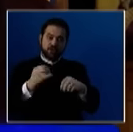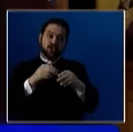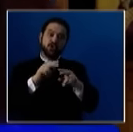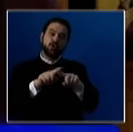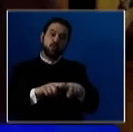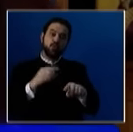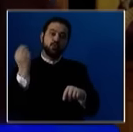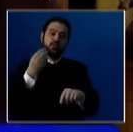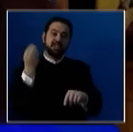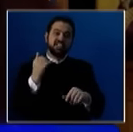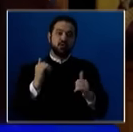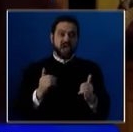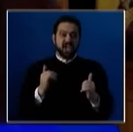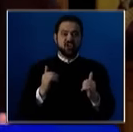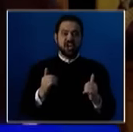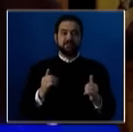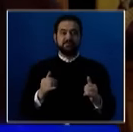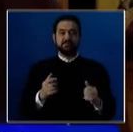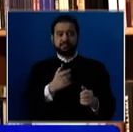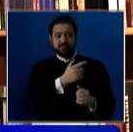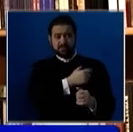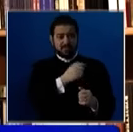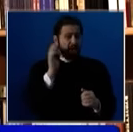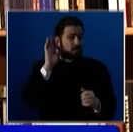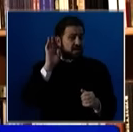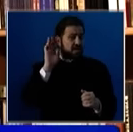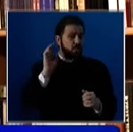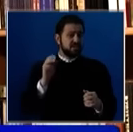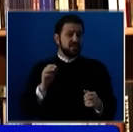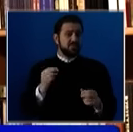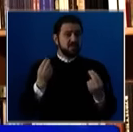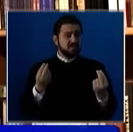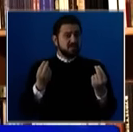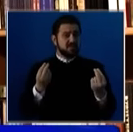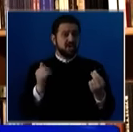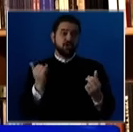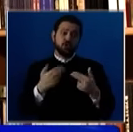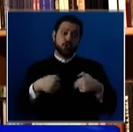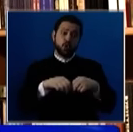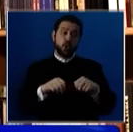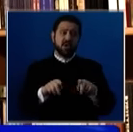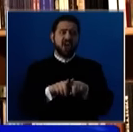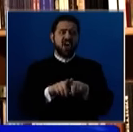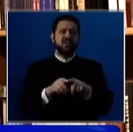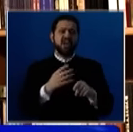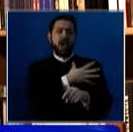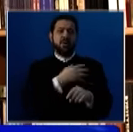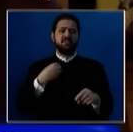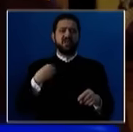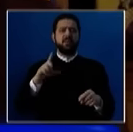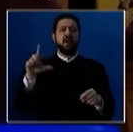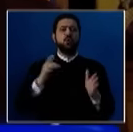Dumnezeu și de aceea am putea să auzim foarte bine și noi ca și cei de pe vremea